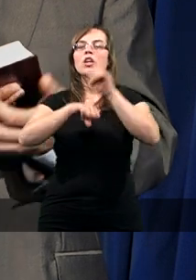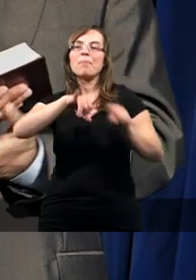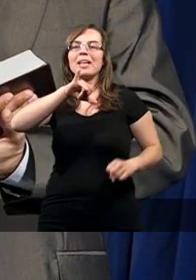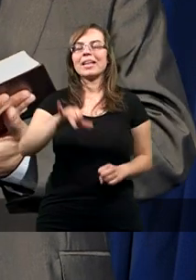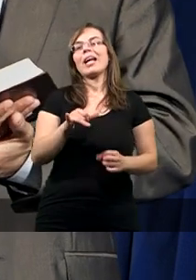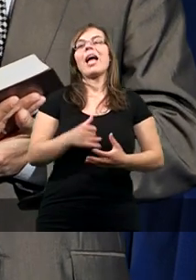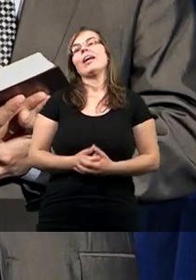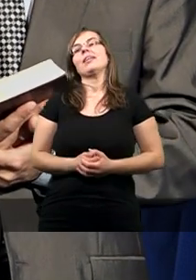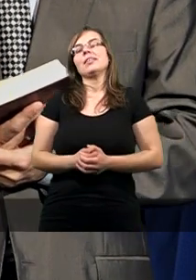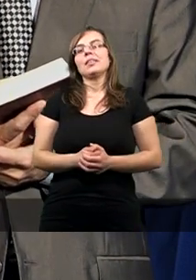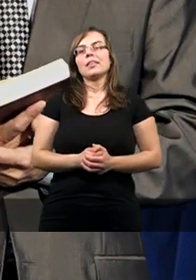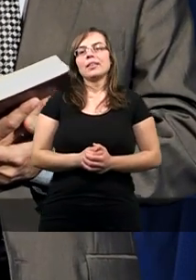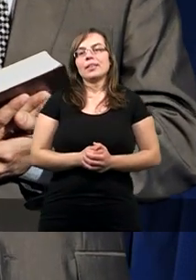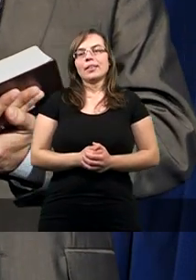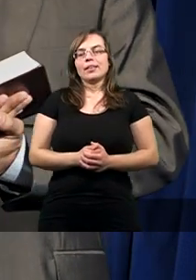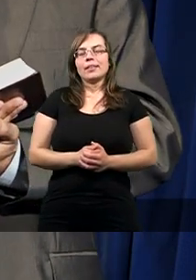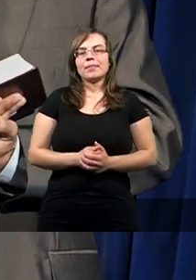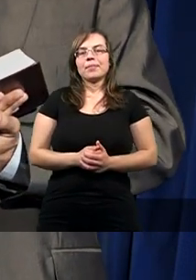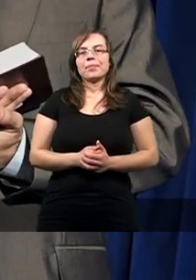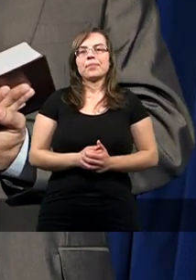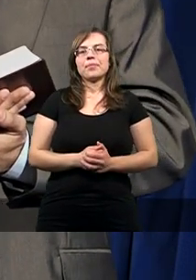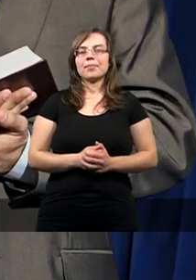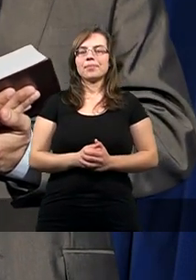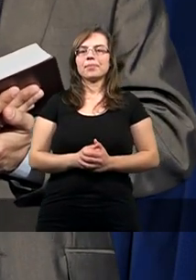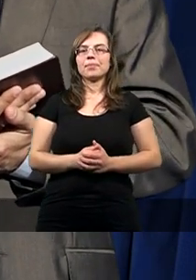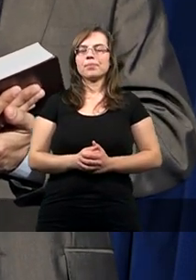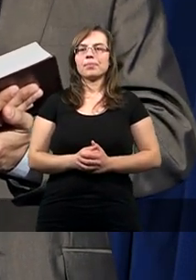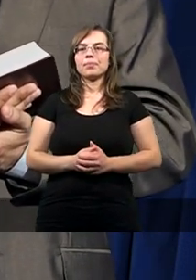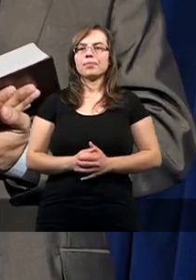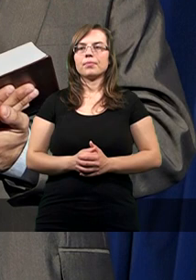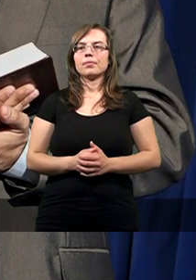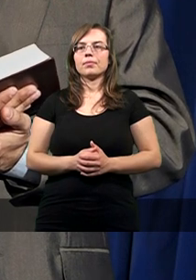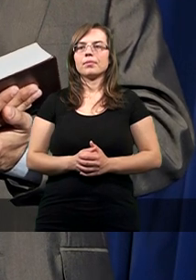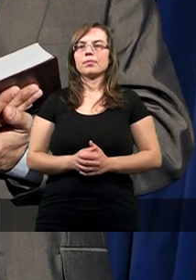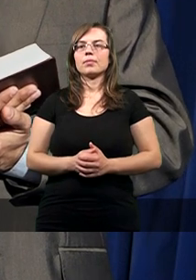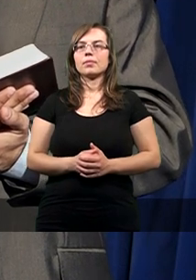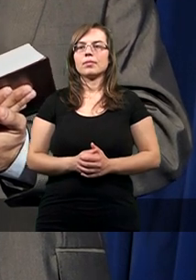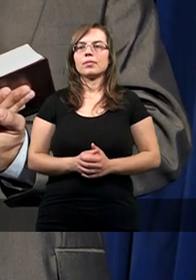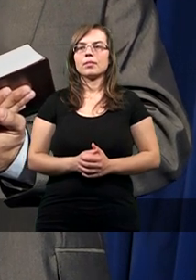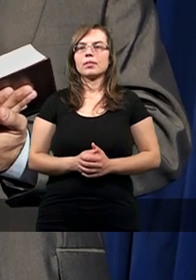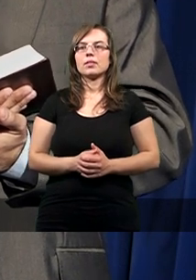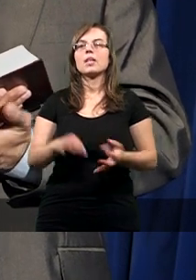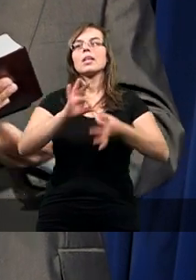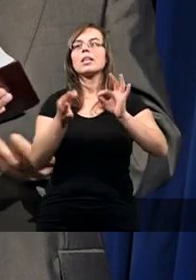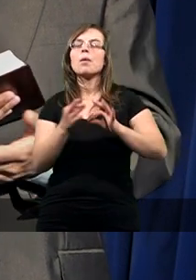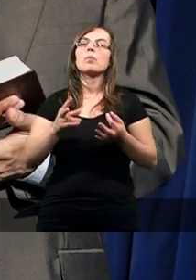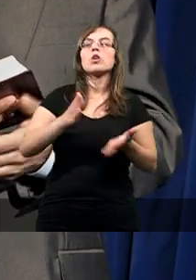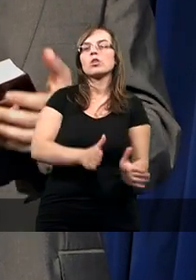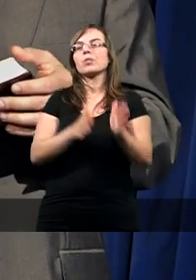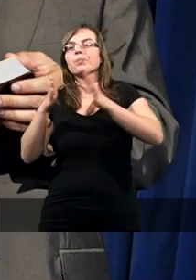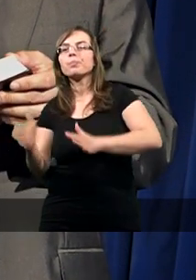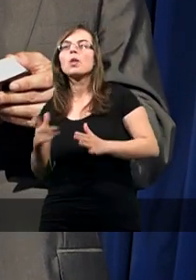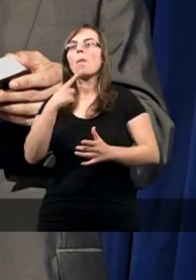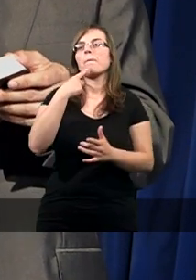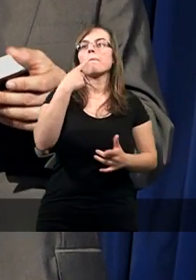rzymskiej. If he said let her go, then they'd accuse him to the Jews, saying he doesn't believe what Moses said. Gdyby z